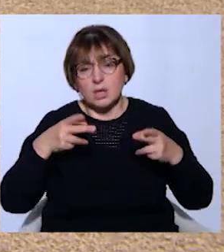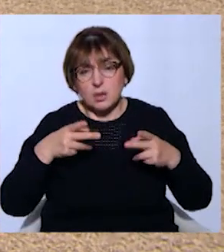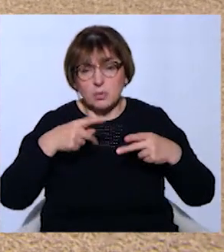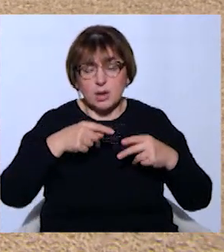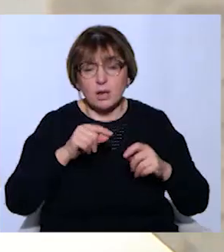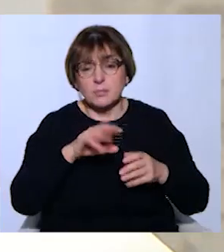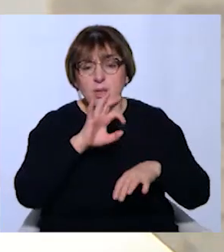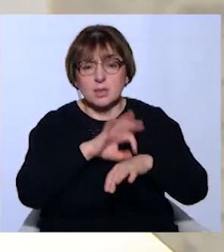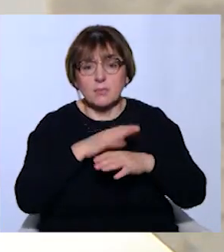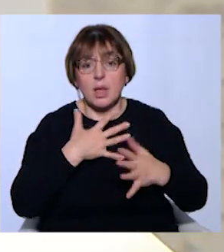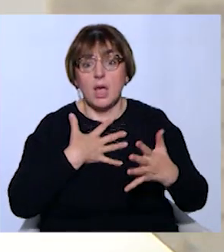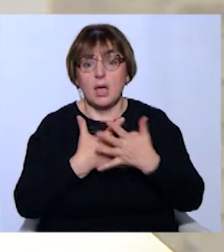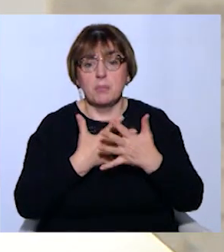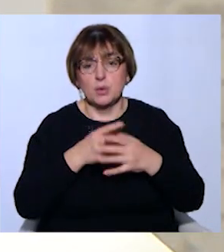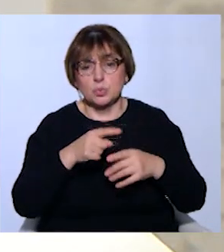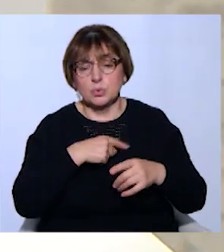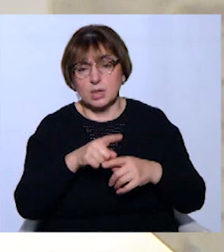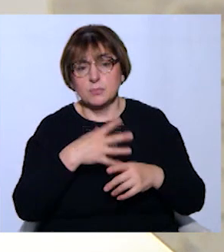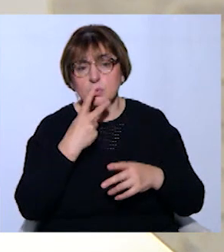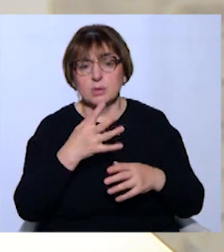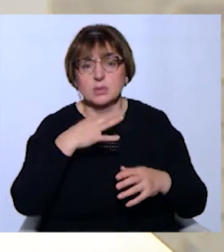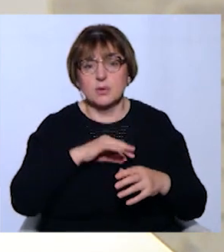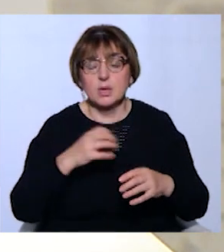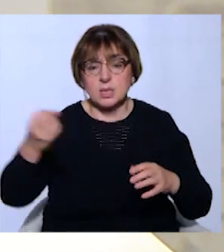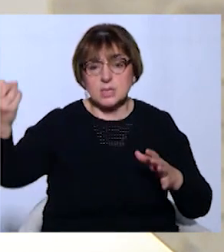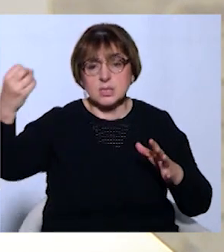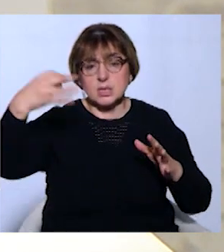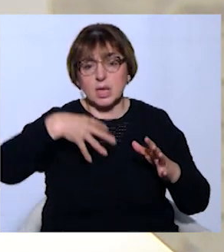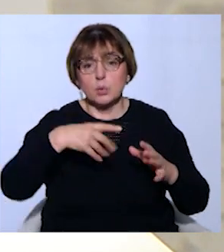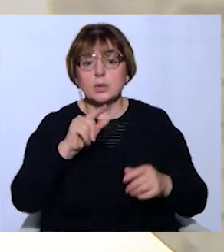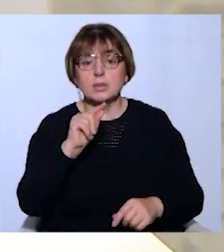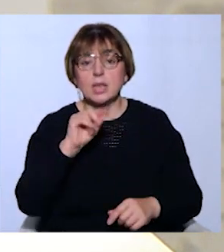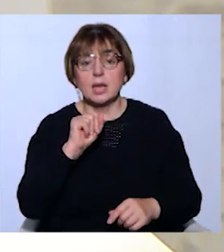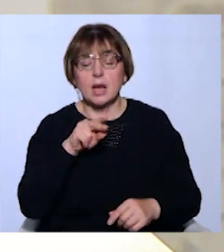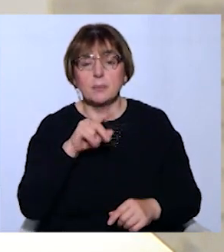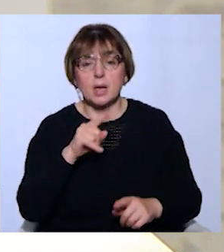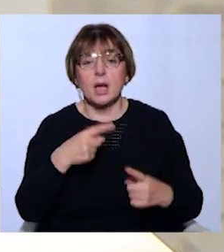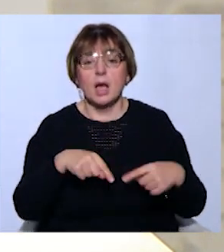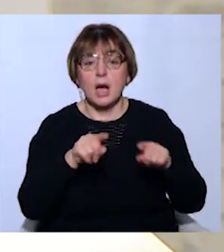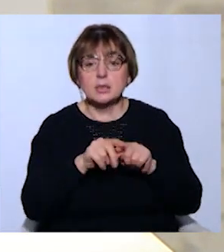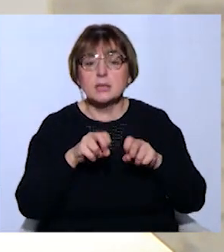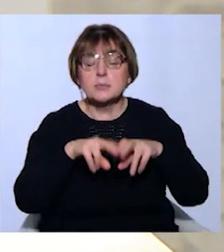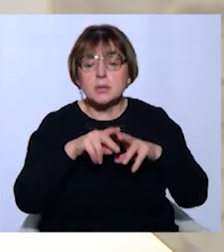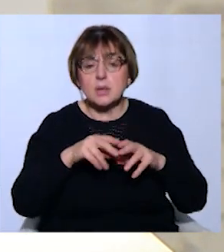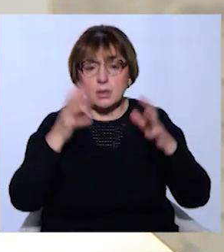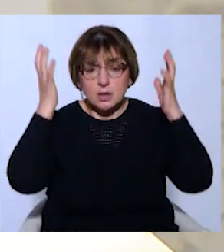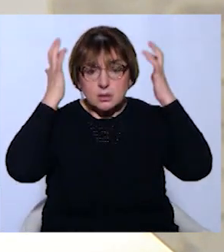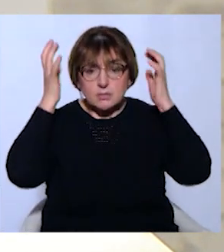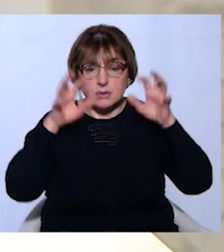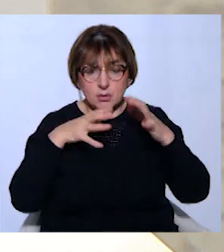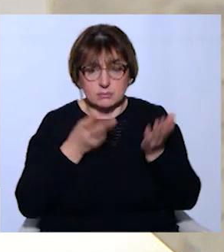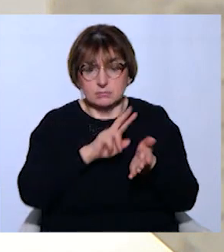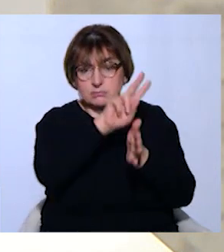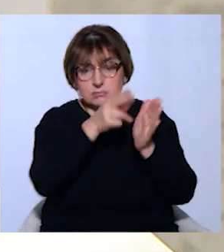შემთხვევაში ყველაზე ეფექტური მეთოდიც არის და ამას ქვია სხივური თერაპია მაგალითად. ასევე ტომოგრაფია და სხვა მეთოდები, ძალიან